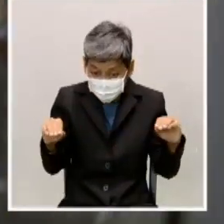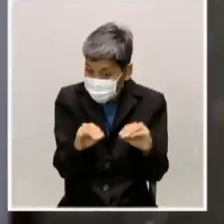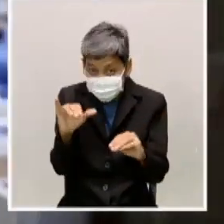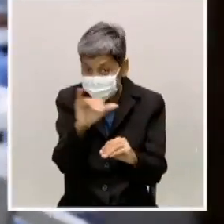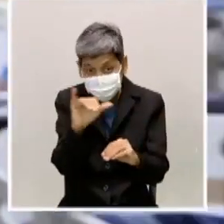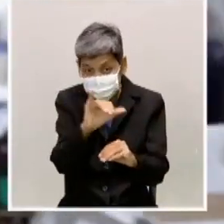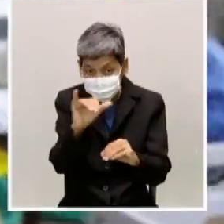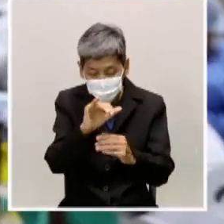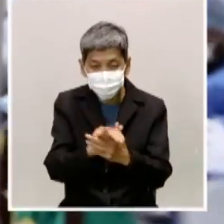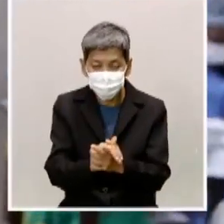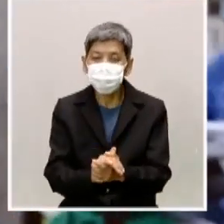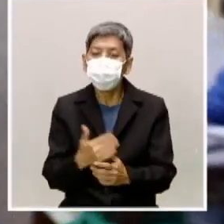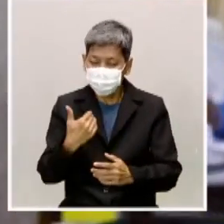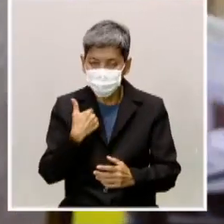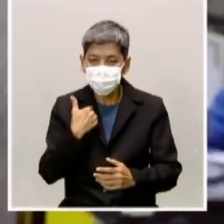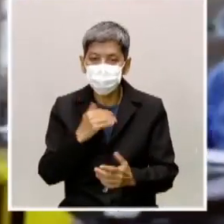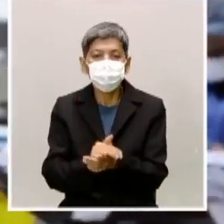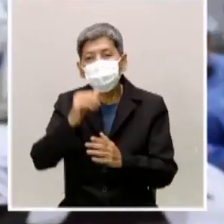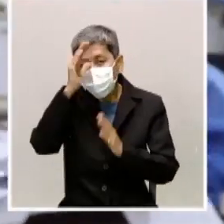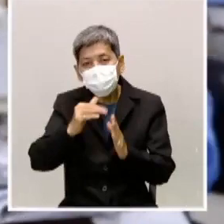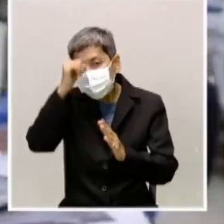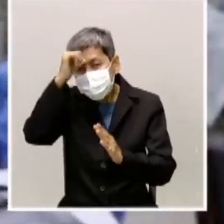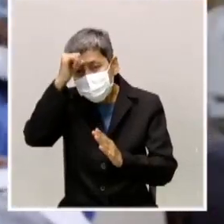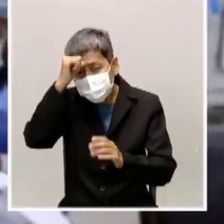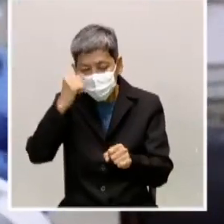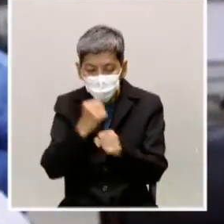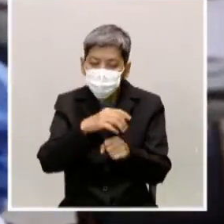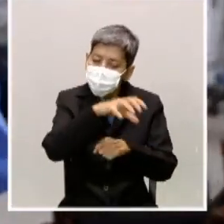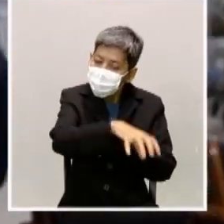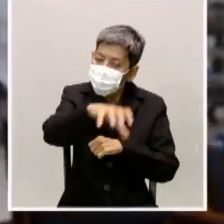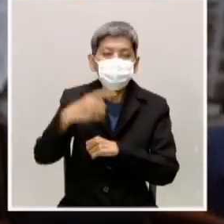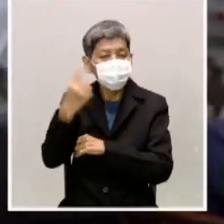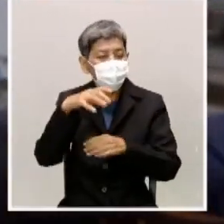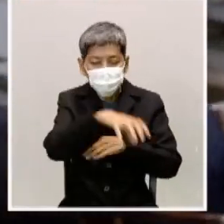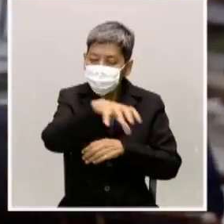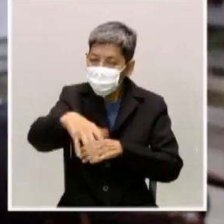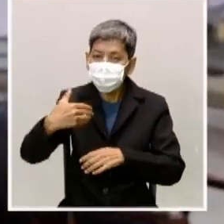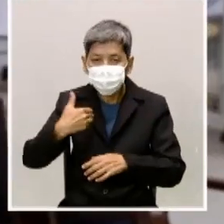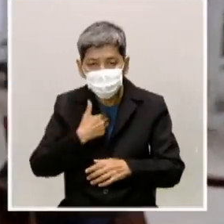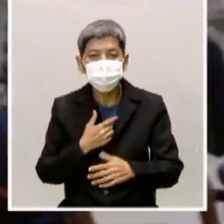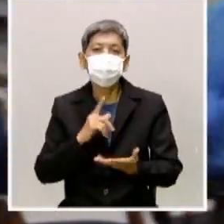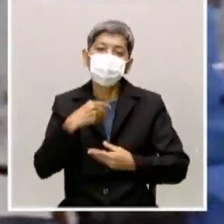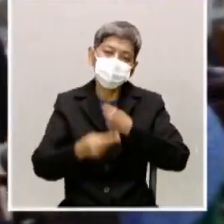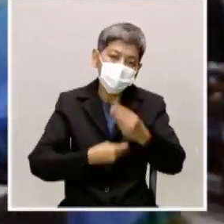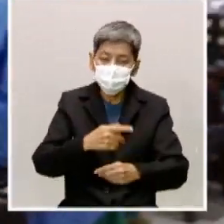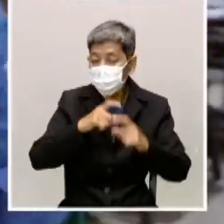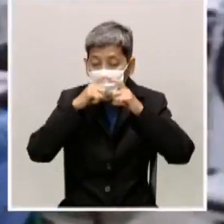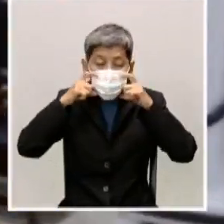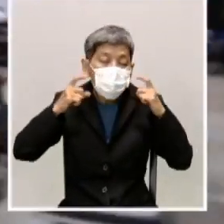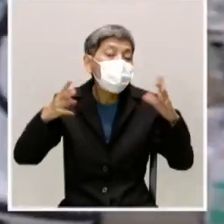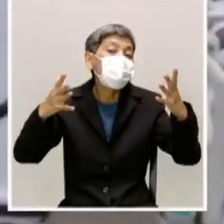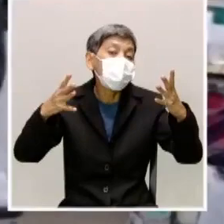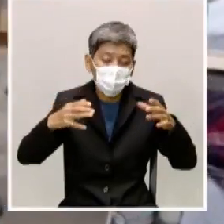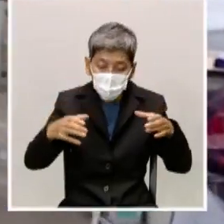ลกันวายาตราค่ะแต่ก็มีภาพชาวอินเดียที่ไปรวมกันตามสถานที่ท่องเที่ยวต่างๆรวมทั้งตลาดโดยไม่สวมหน้ากากอนามัยแ